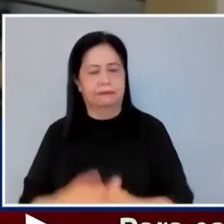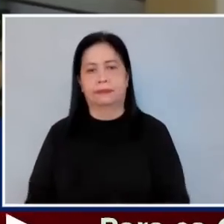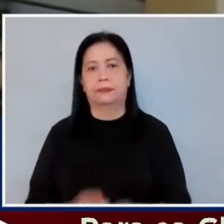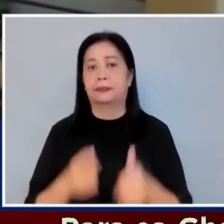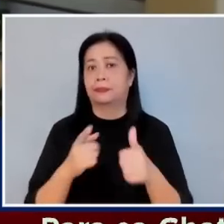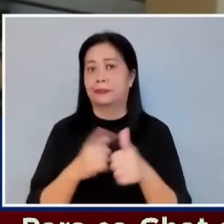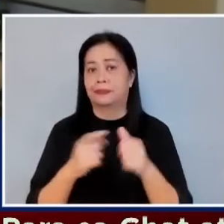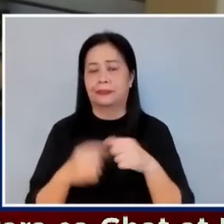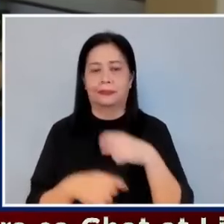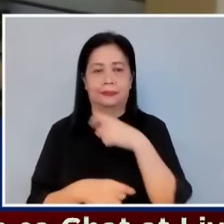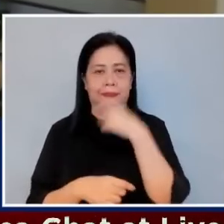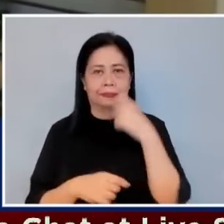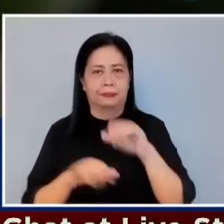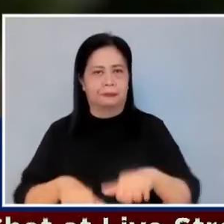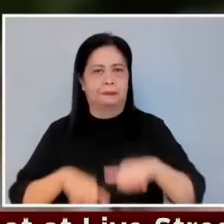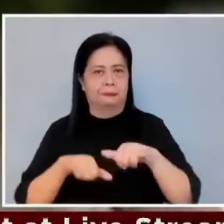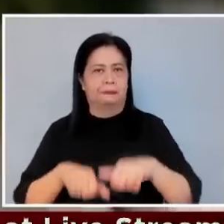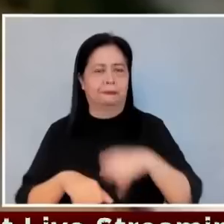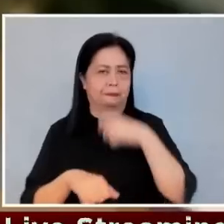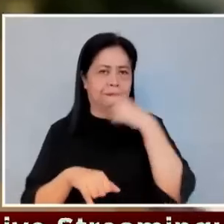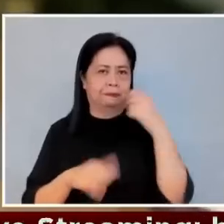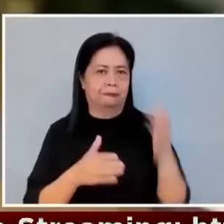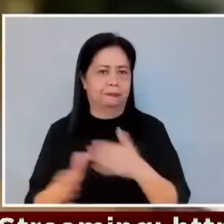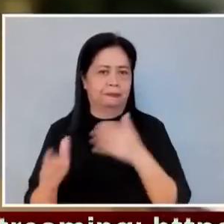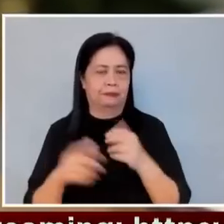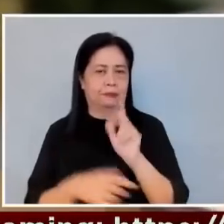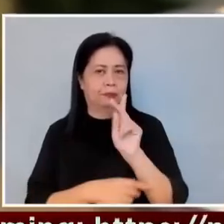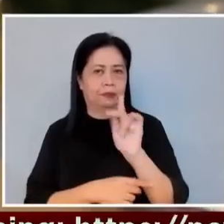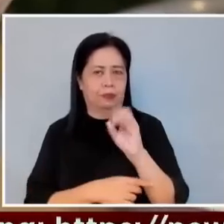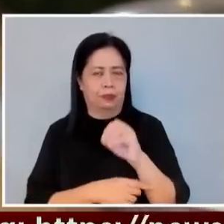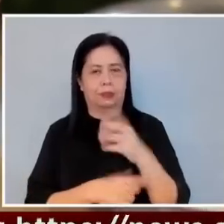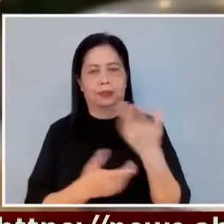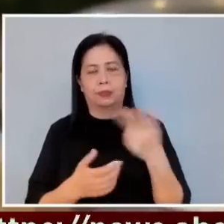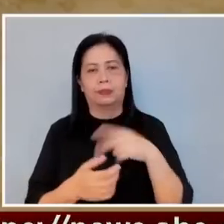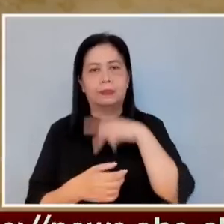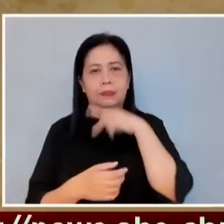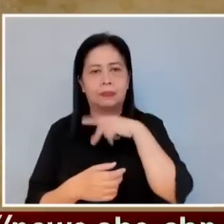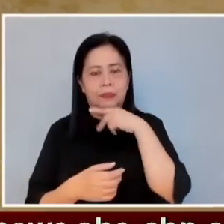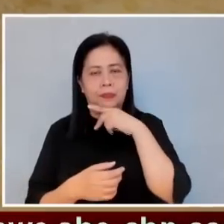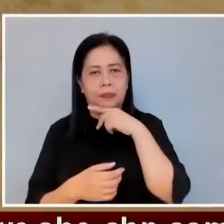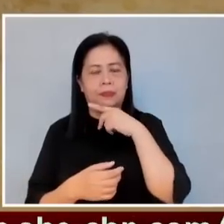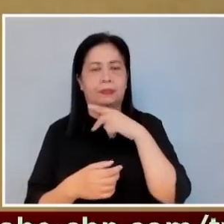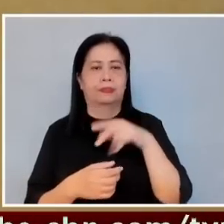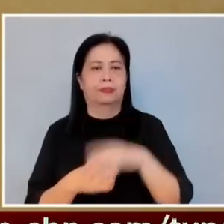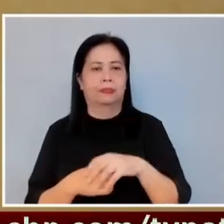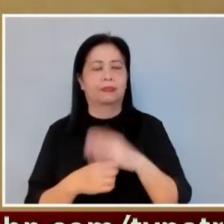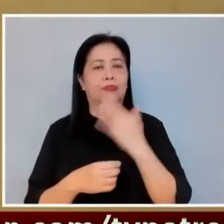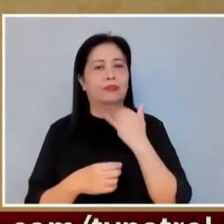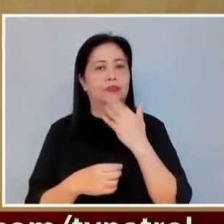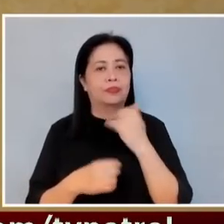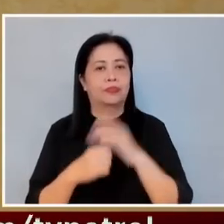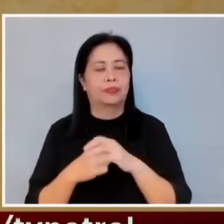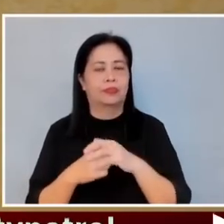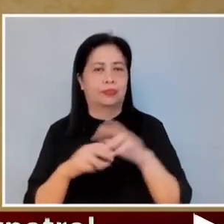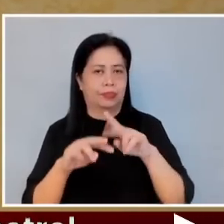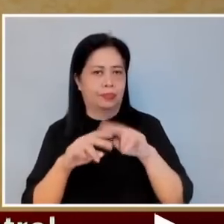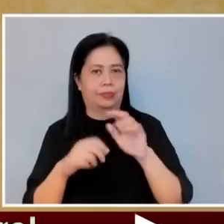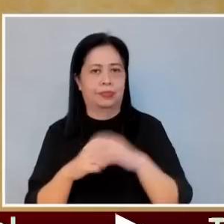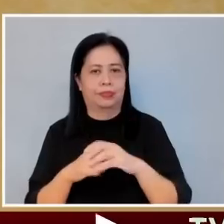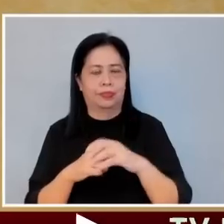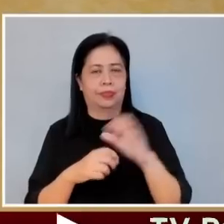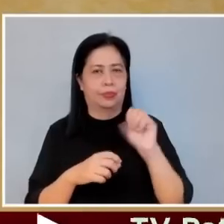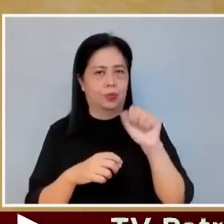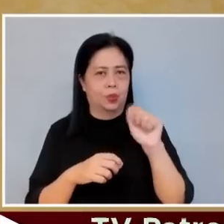Unahin ang dry curing preparation. 1 kilong baboy na pork loin o pige, asukal, asin, curing